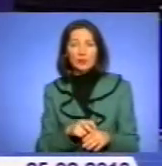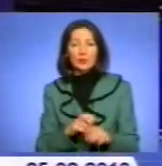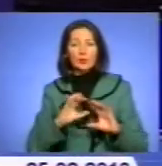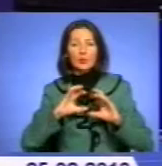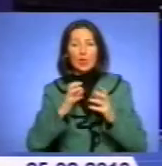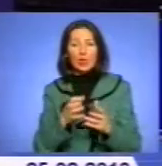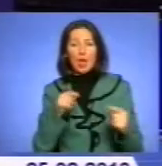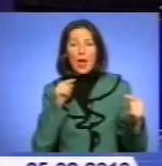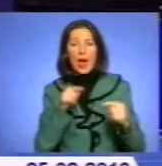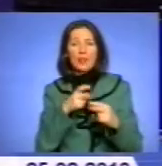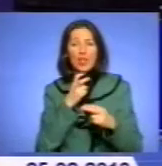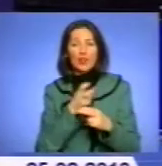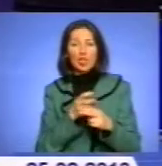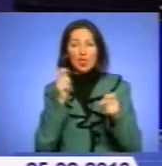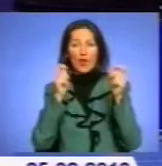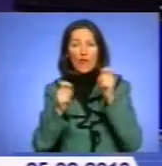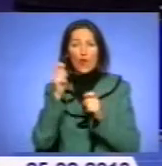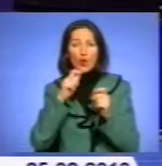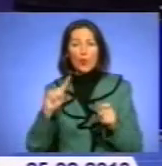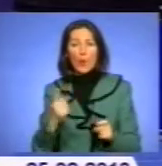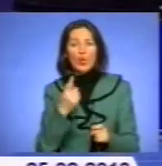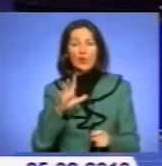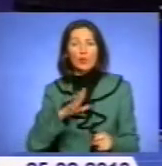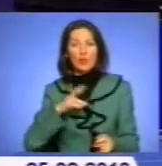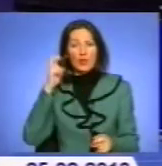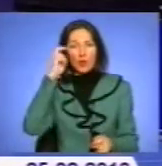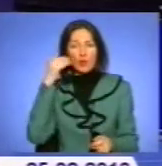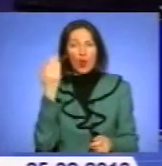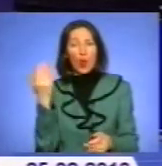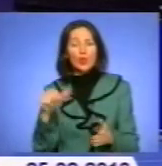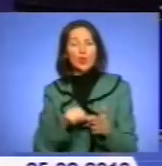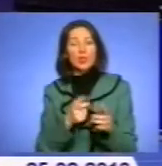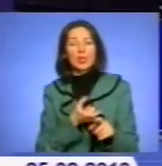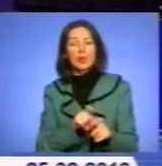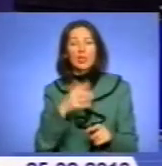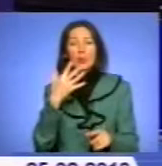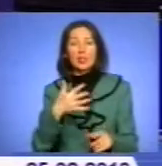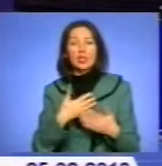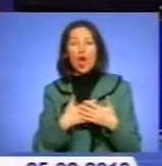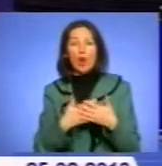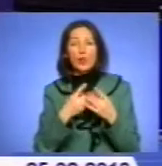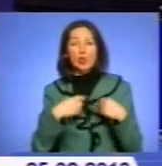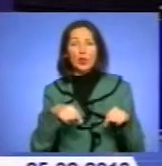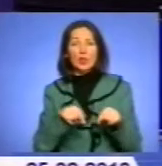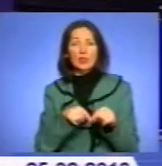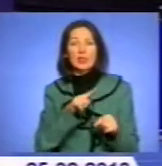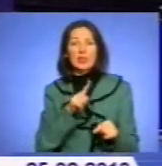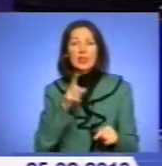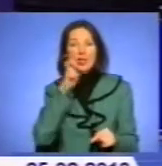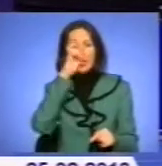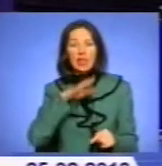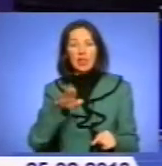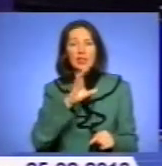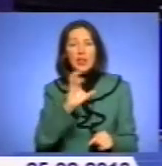Міжнародний антифашистський форум вперше відбувся у Києві. Його учасники – більше 50 громадських організацій з країн СНД та